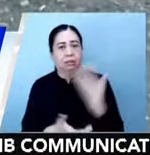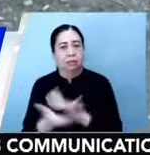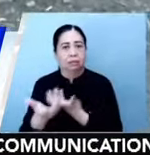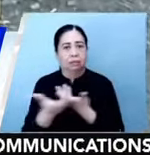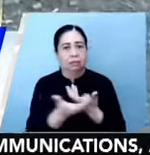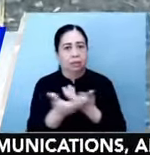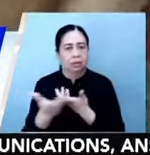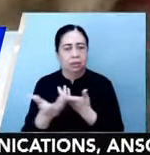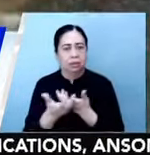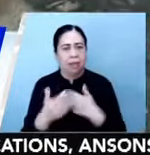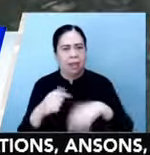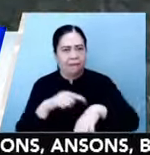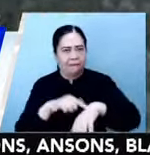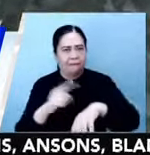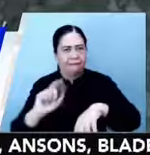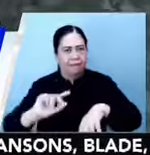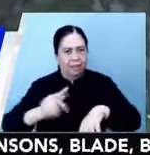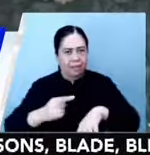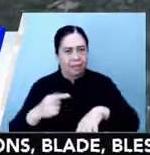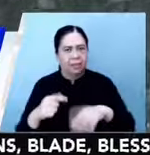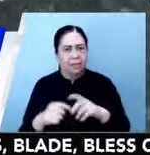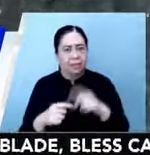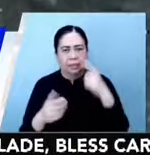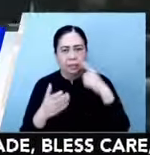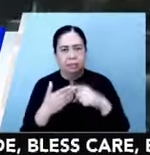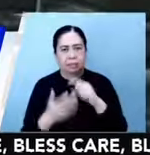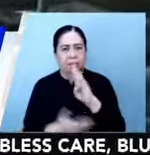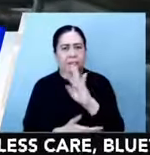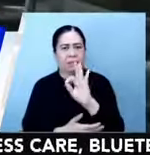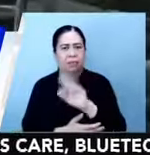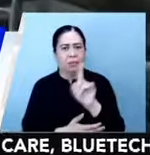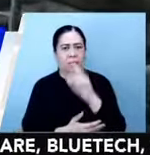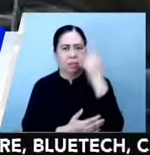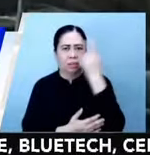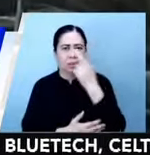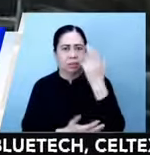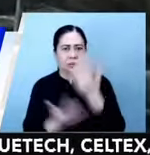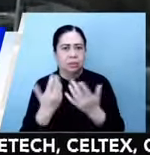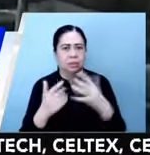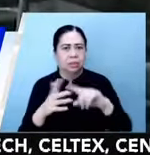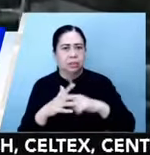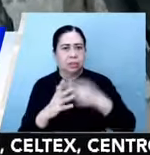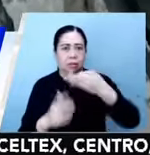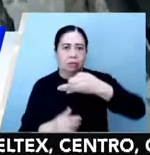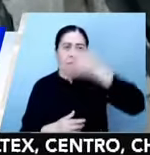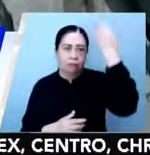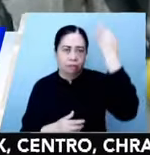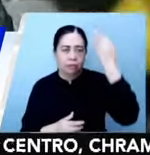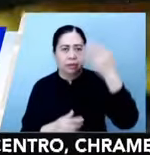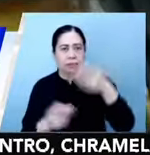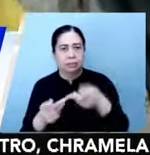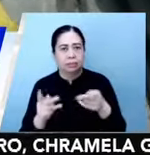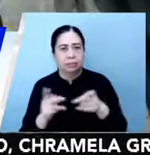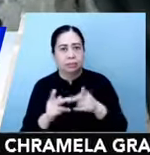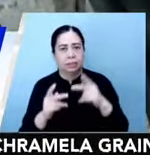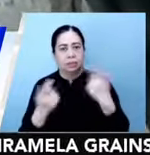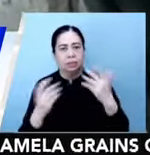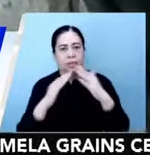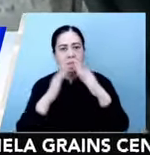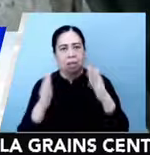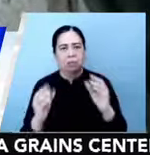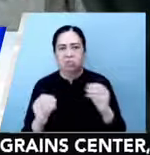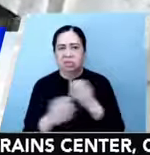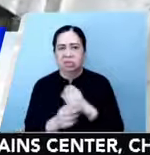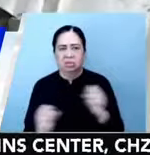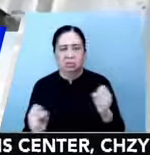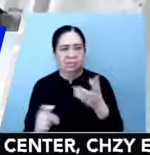kamay. Iniimsigahan pa ng Bureau of Fire Protection ng sanhi ng apoy na nagsimula raw sa harapang bahagi ng bahay. Walang nailigtas ang mag-anak at apektado